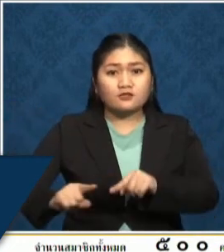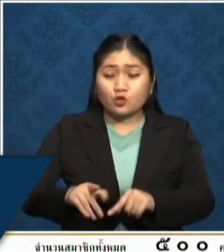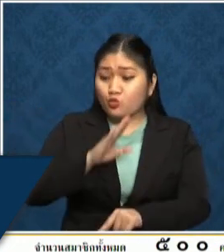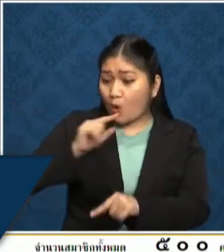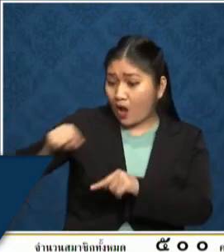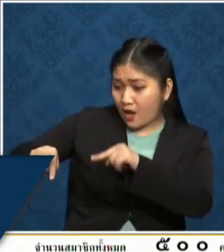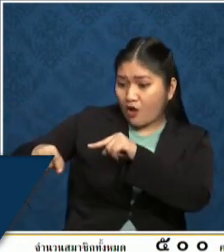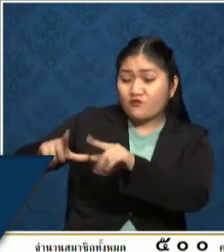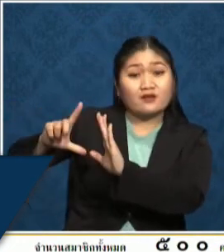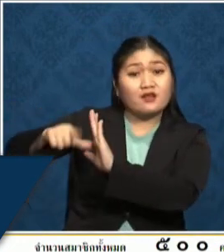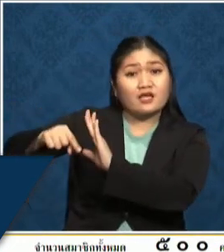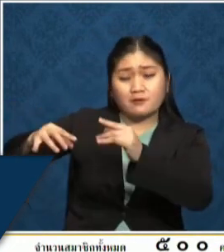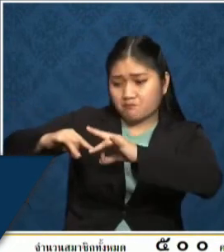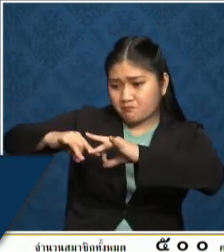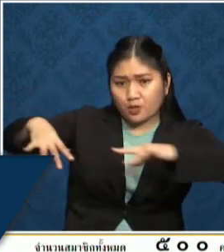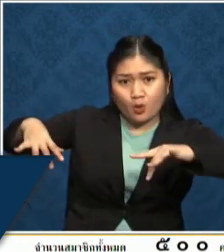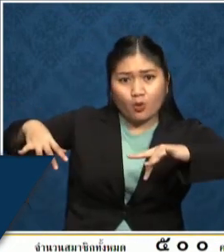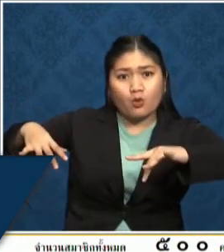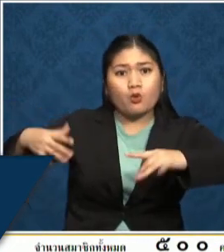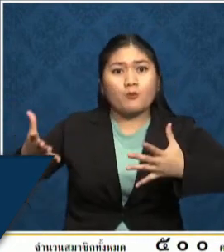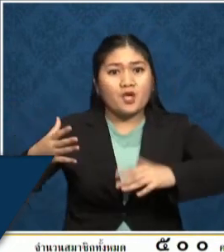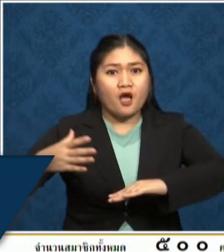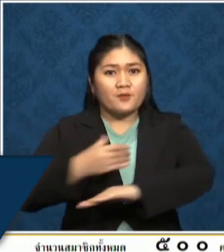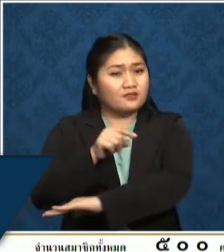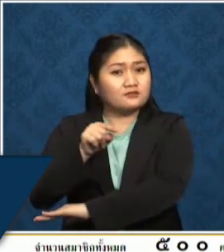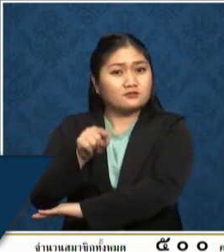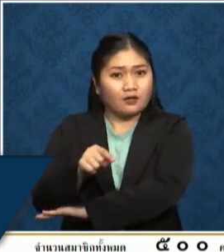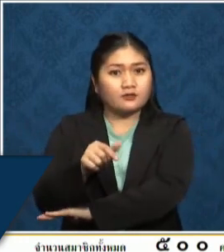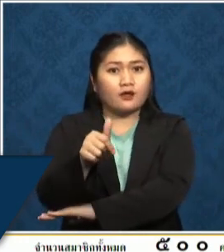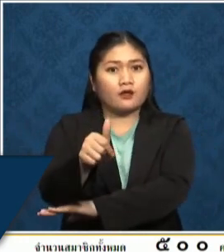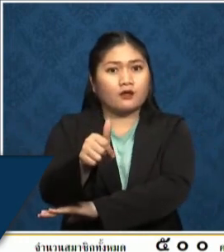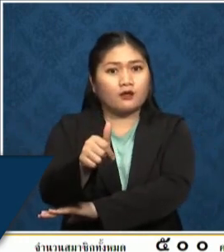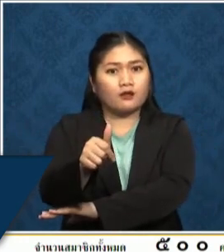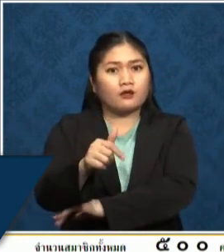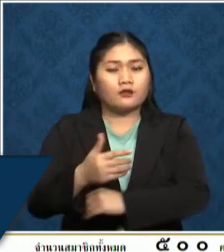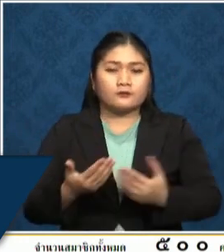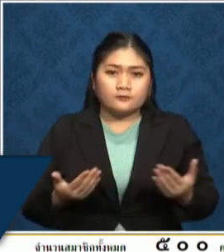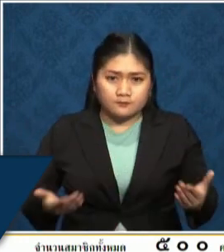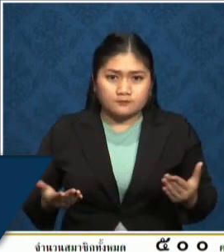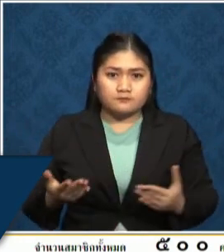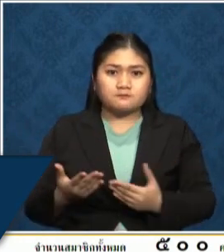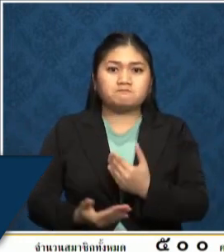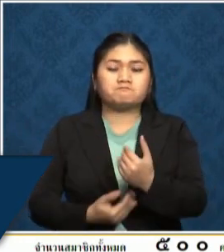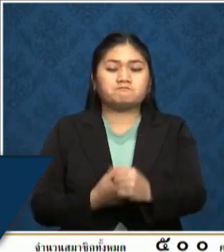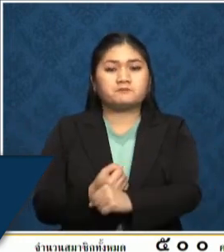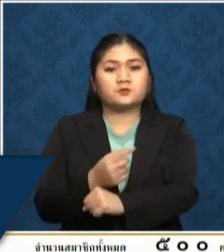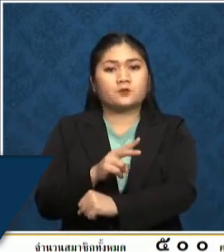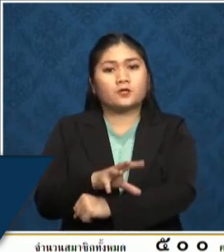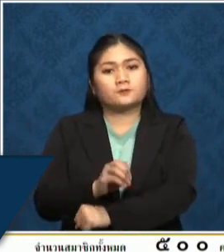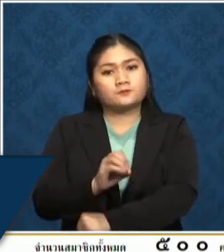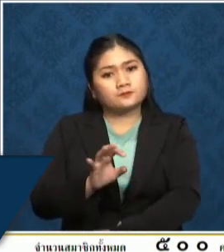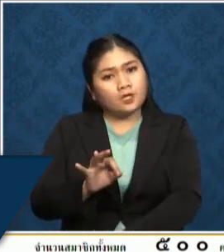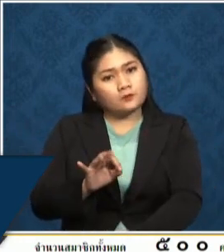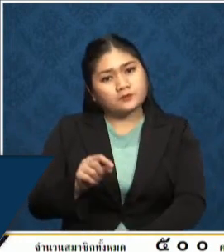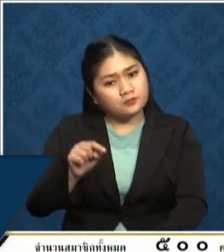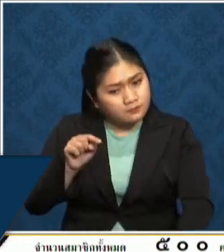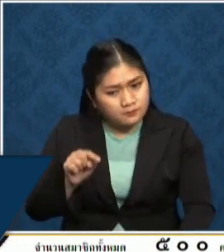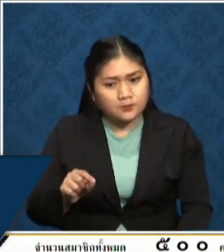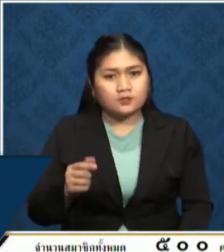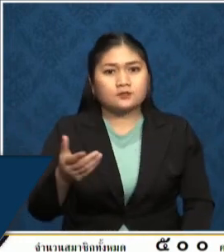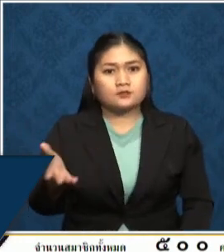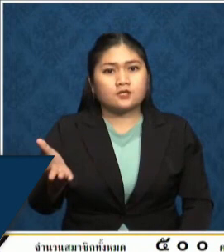แย้งนี่ครั สิ่งที่เกิดขึ้จคำสั่งปี 59ในขณะเดีวกันนะครับ